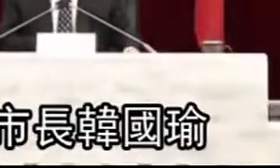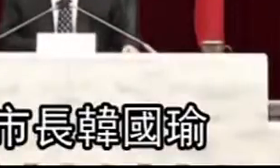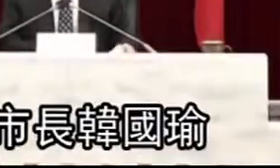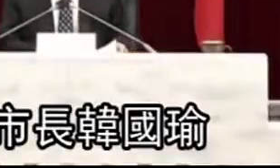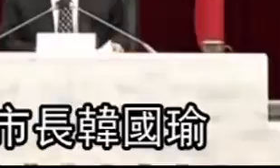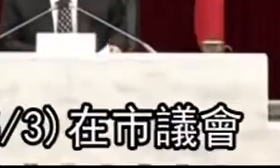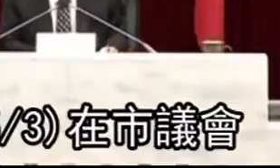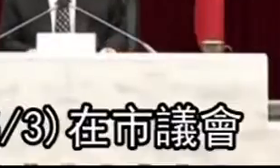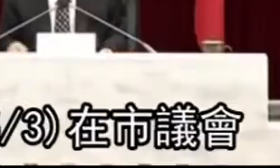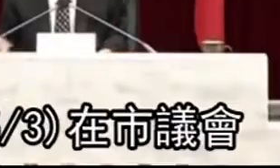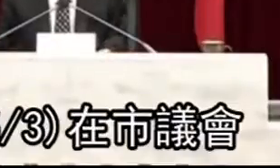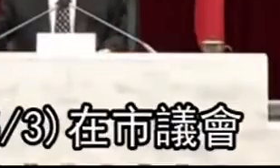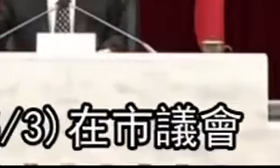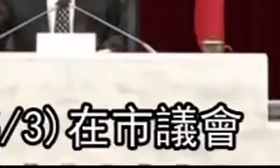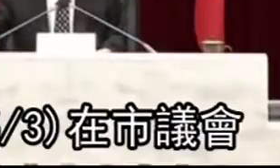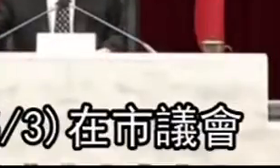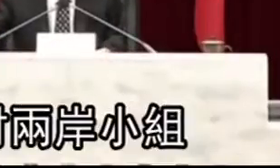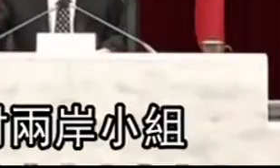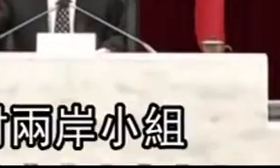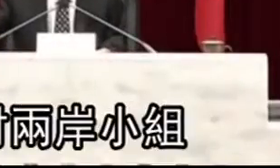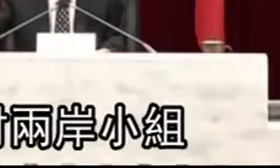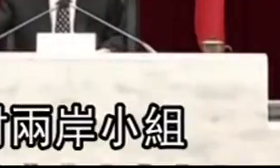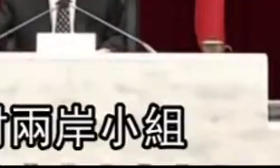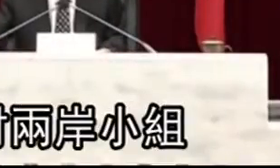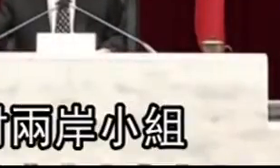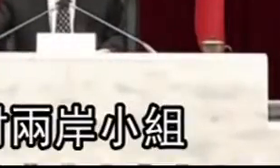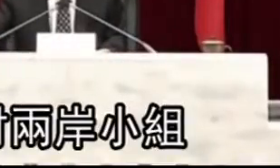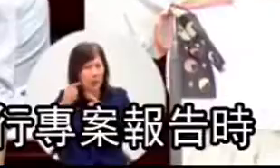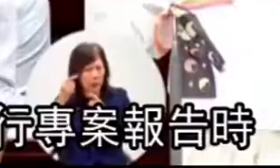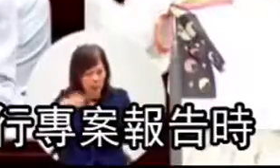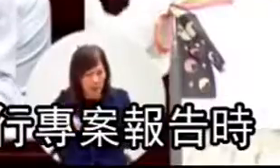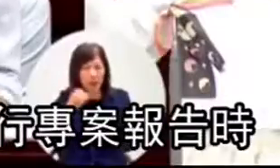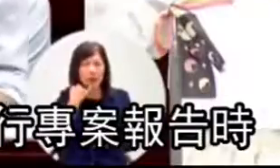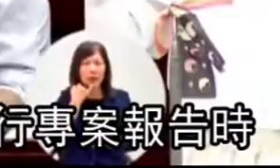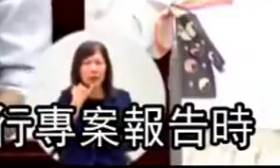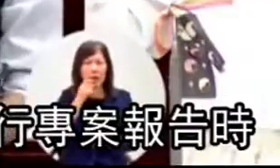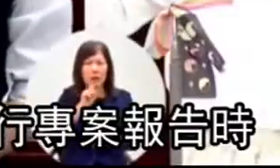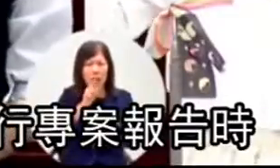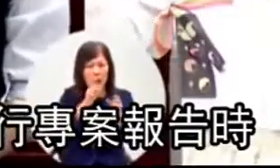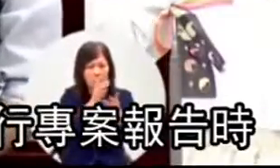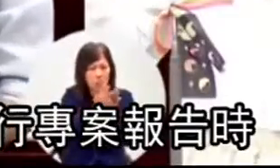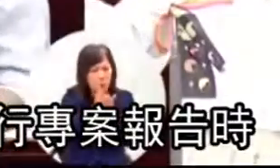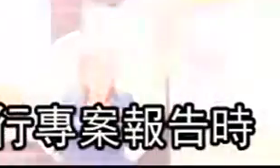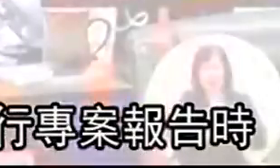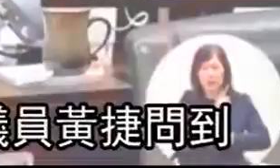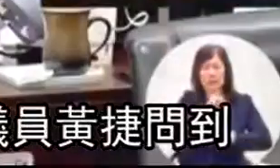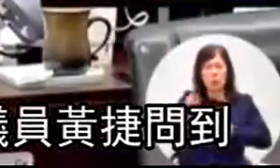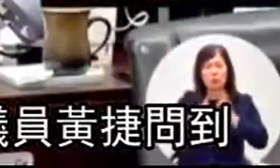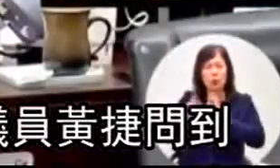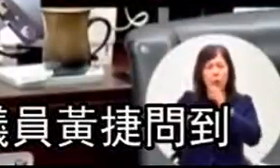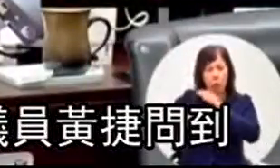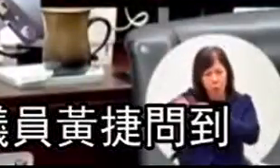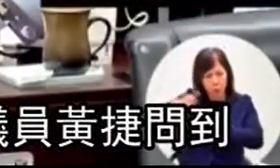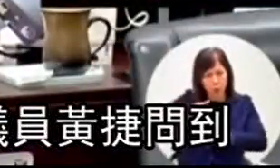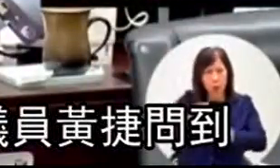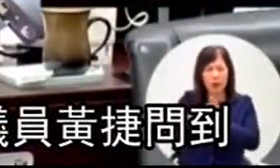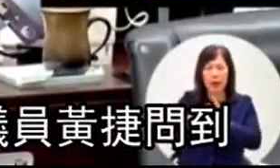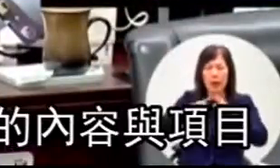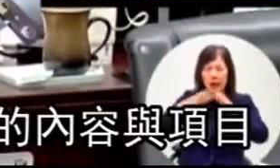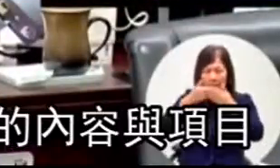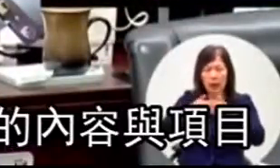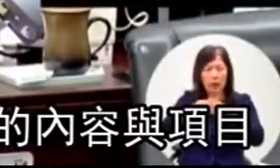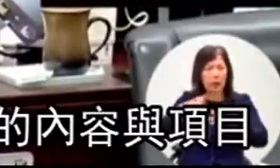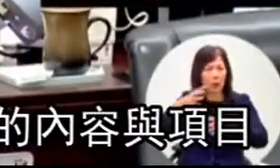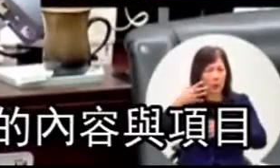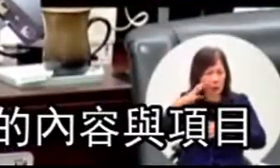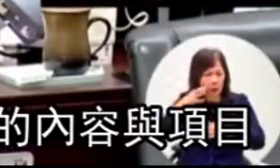高雄市长韩国瑜周五在市议会针对两岸小组及中国行专案报告时，被市议员黄杰问到